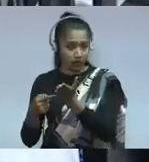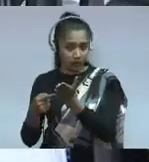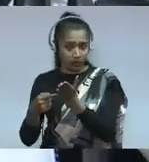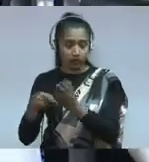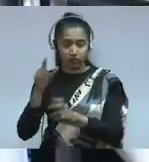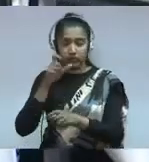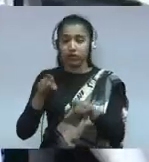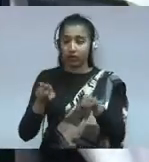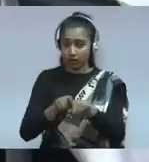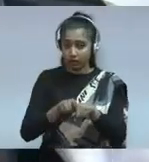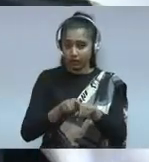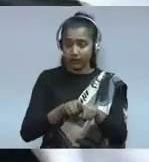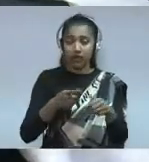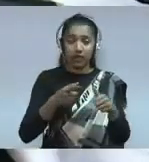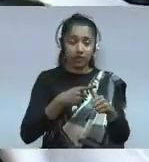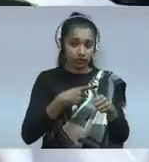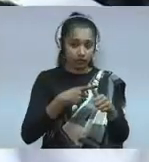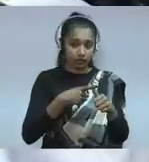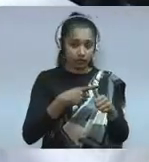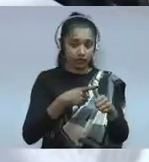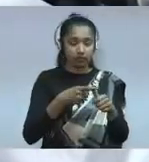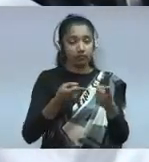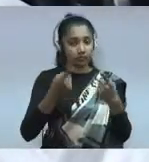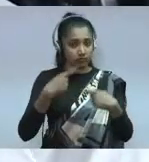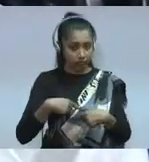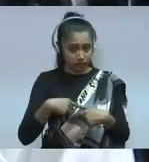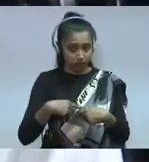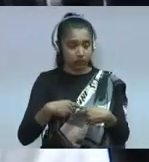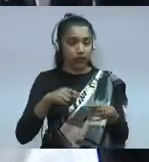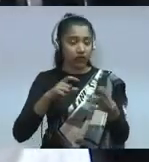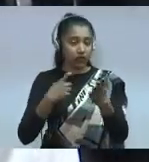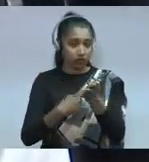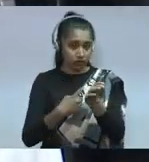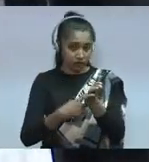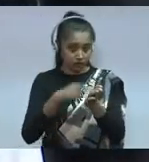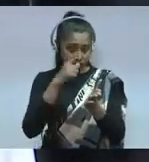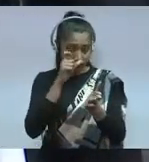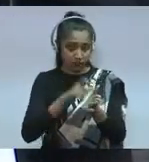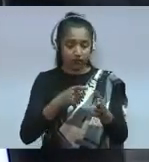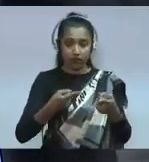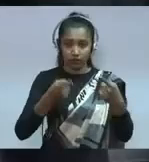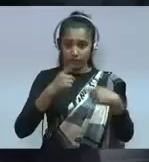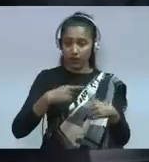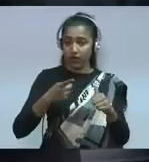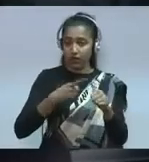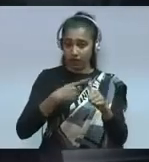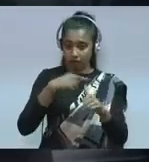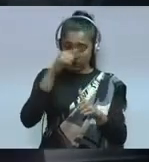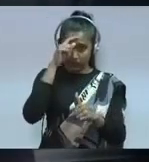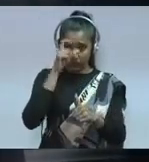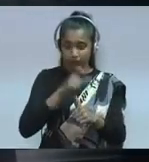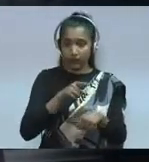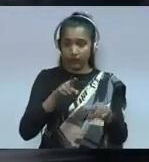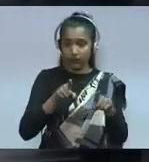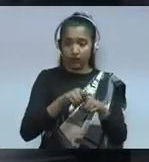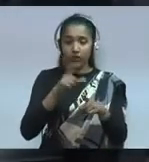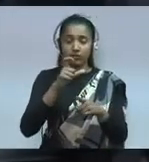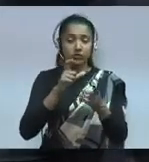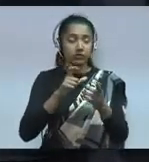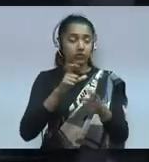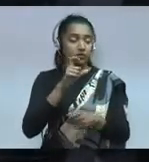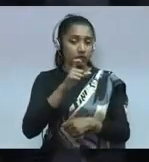ජයවර්ධන, හසිත අබේවර්ධන, රොෂාන් ගුණවර්ධන, ආනන්ද රත්නායක, චන්දිම